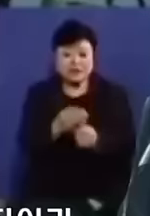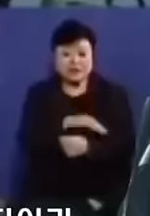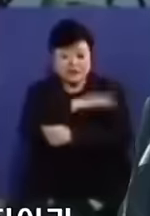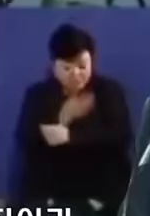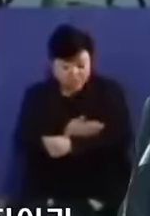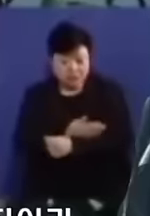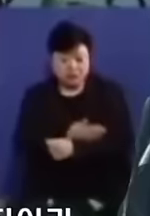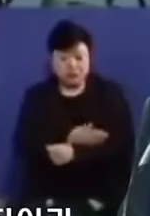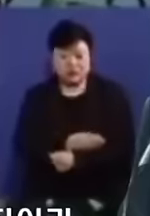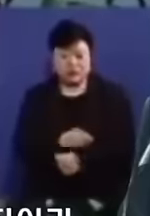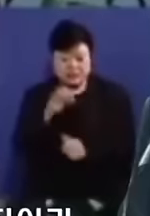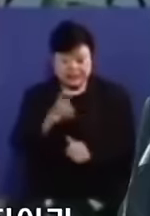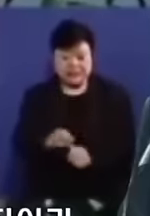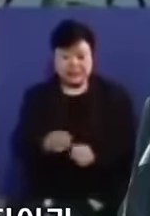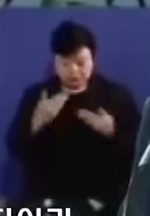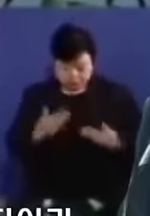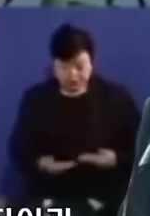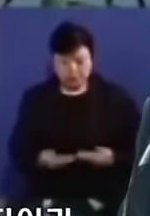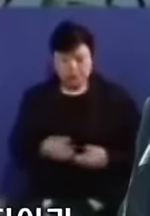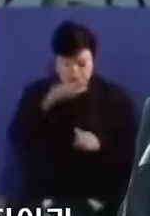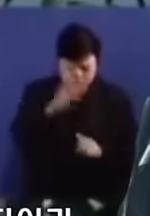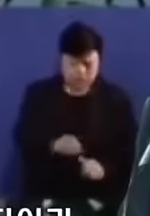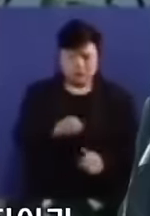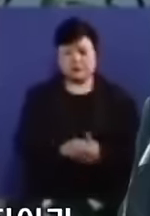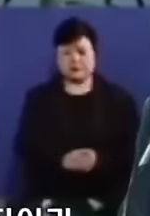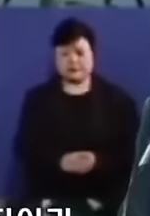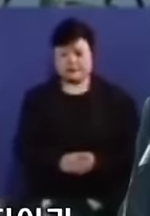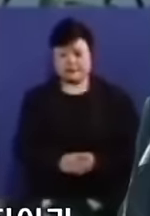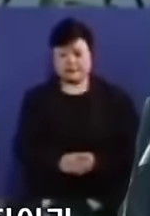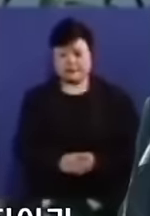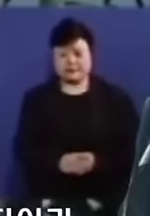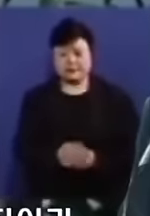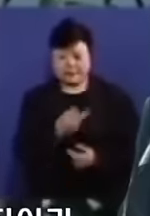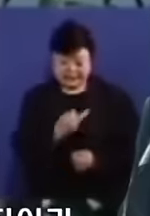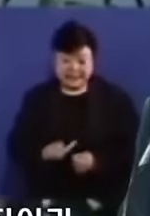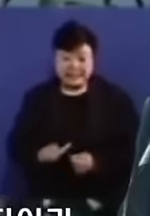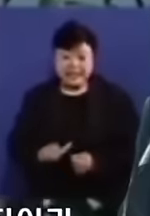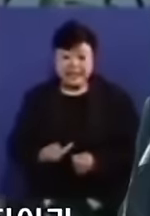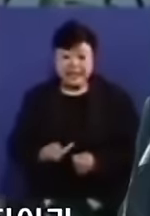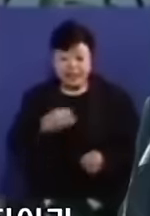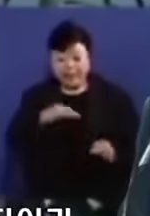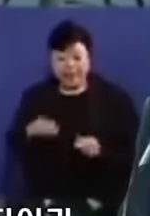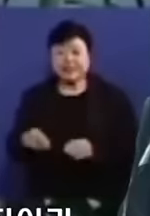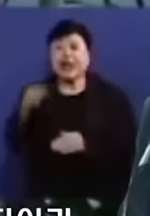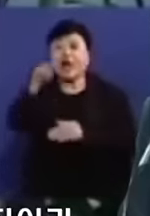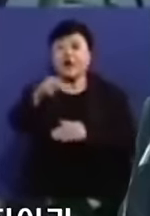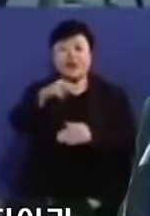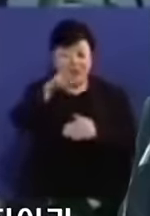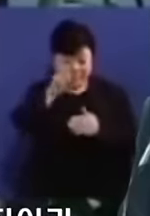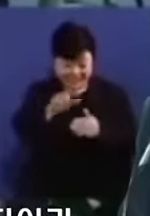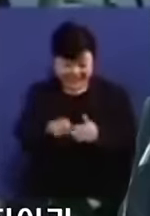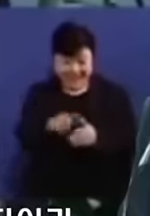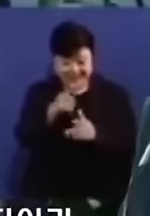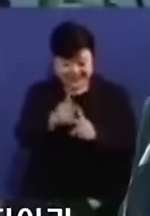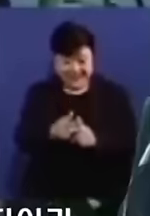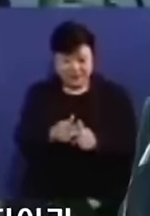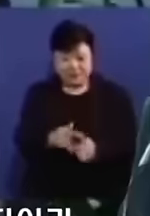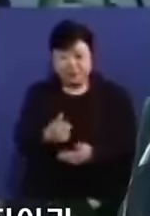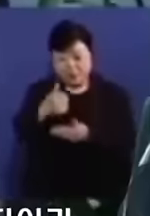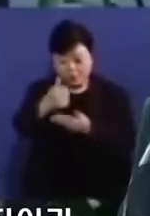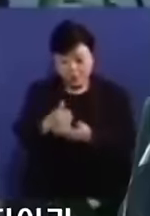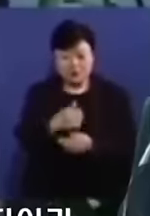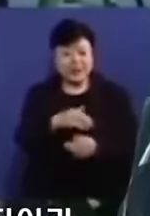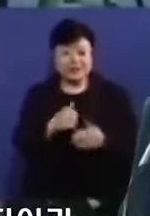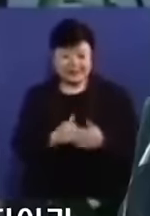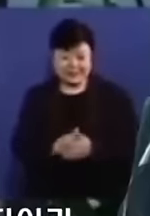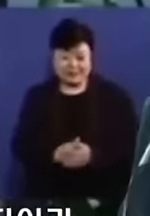능력으로 재앙을 잠잠케 해 주신다. 제자들이 바다를 건너갈 때 예수님을 모시고 가기